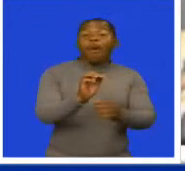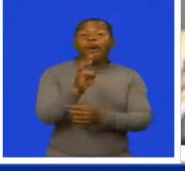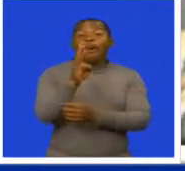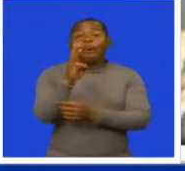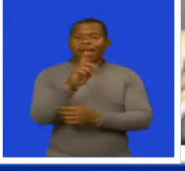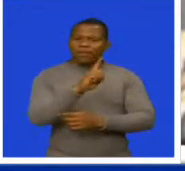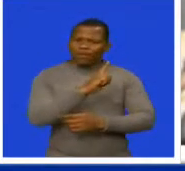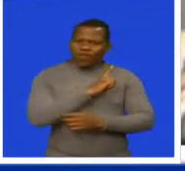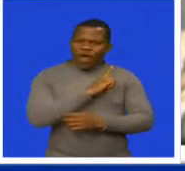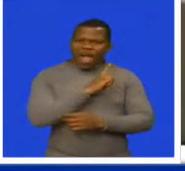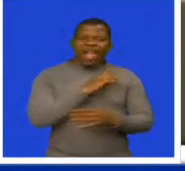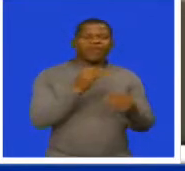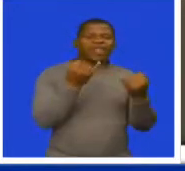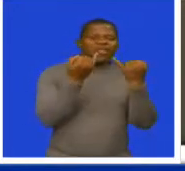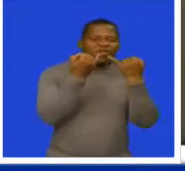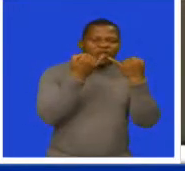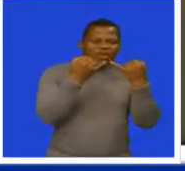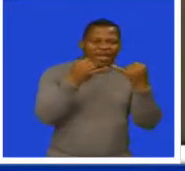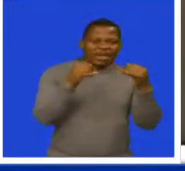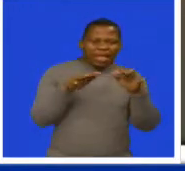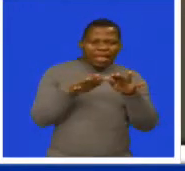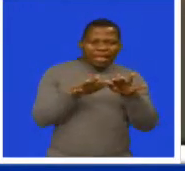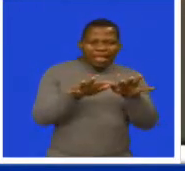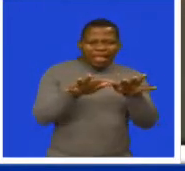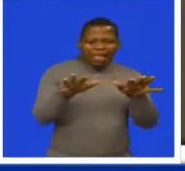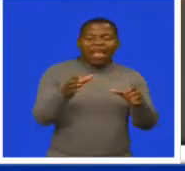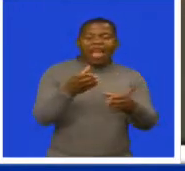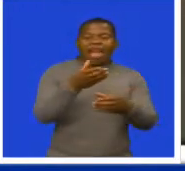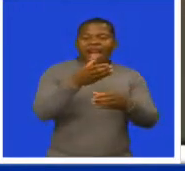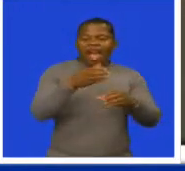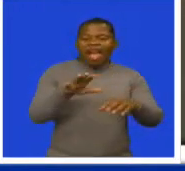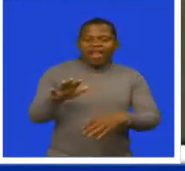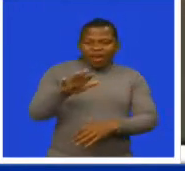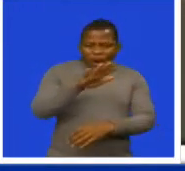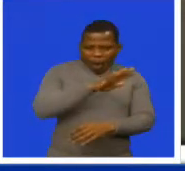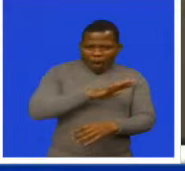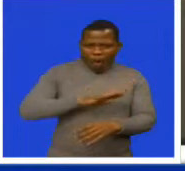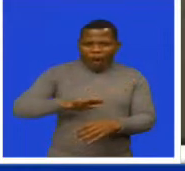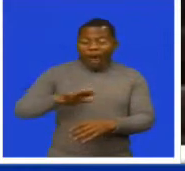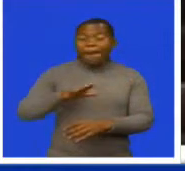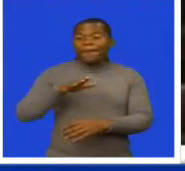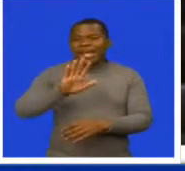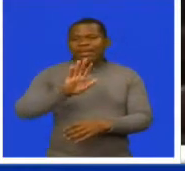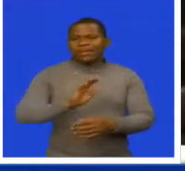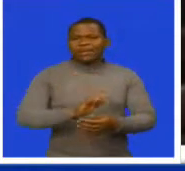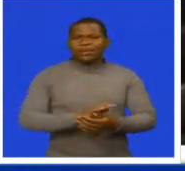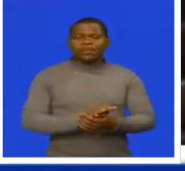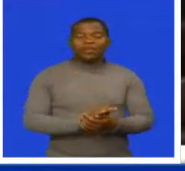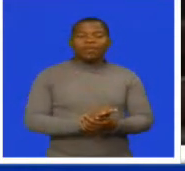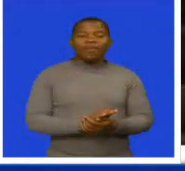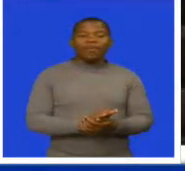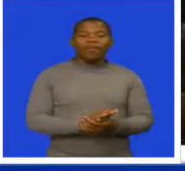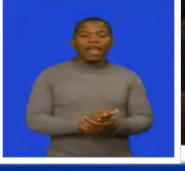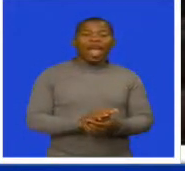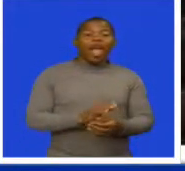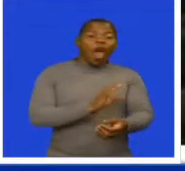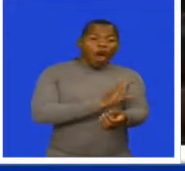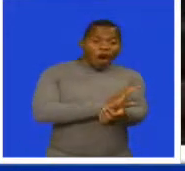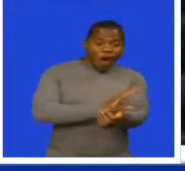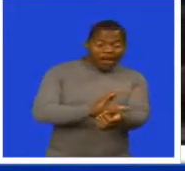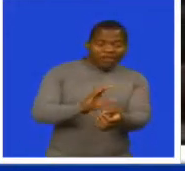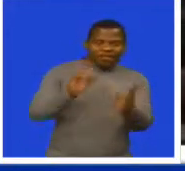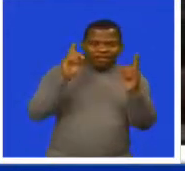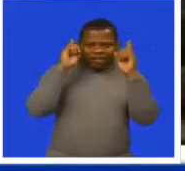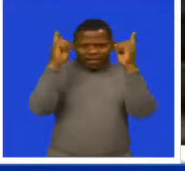nomlayeto utohamba live longe noma kufundziswa kwemakolishi nemanyuvesi ngalobucala baloluhlobo